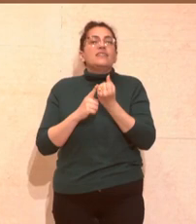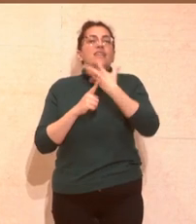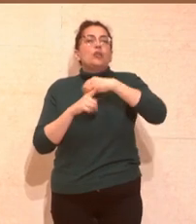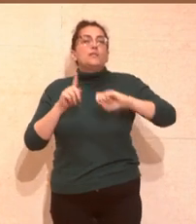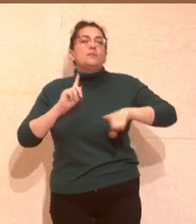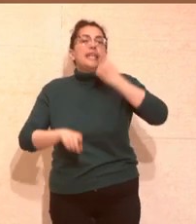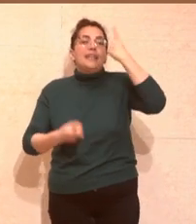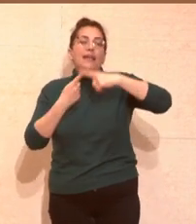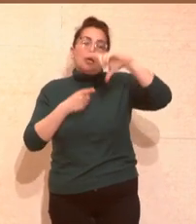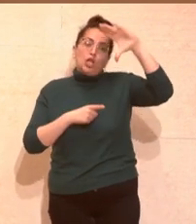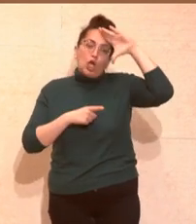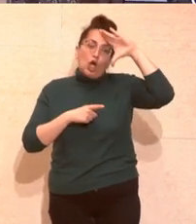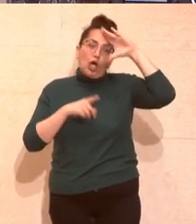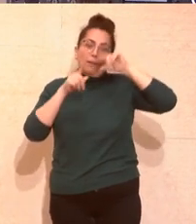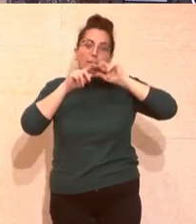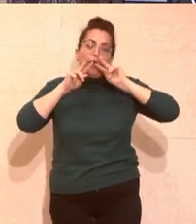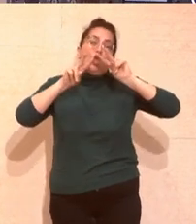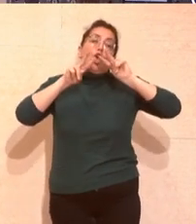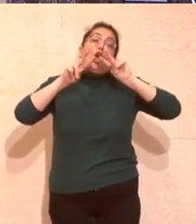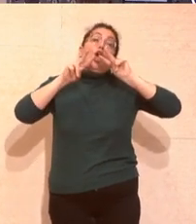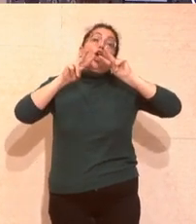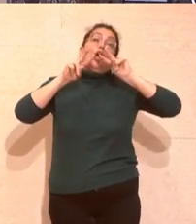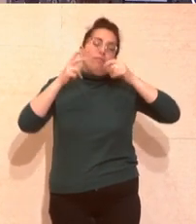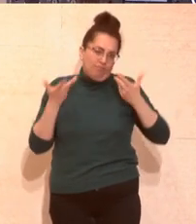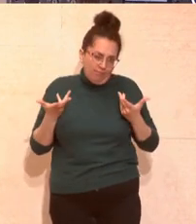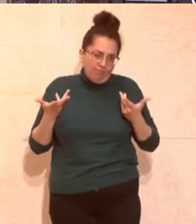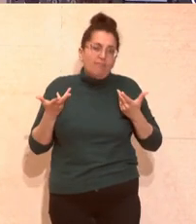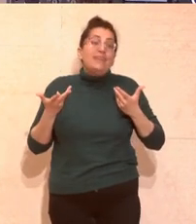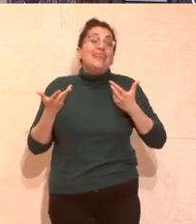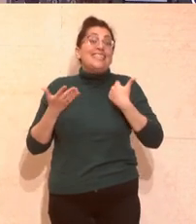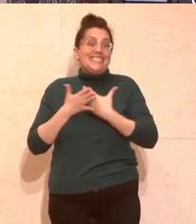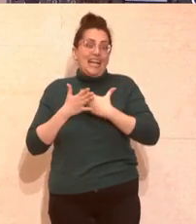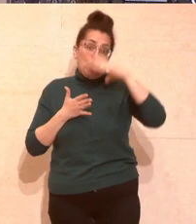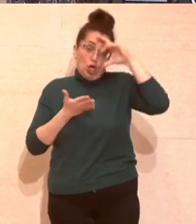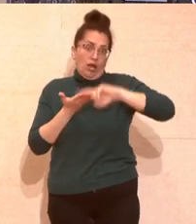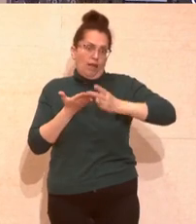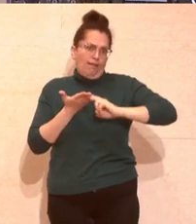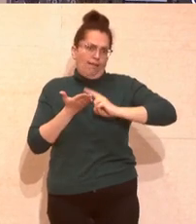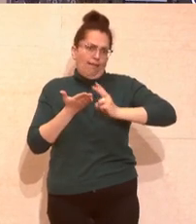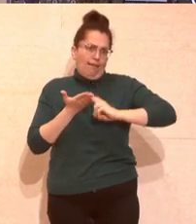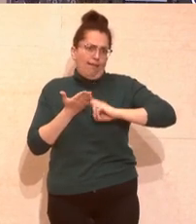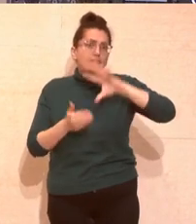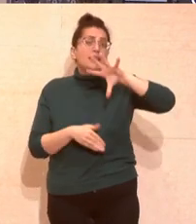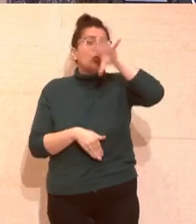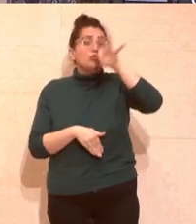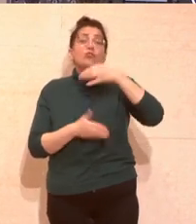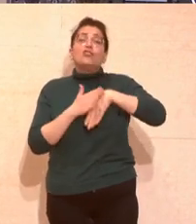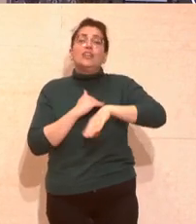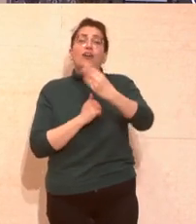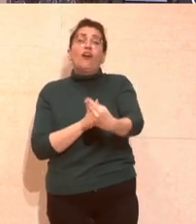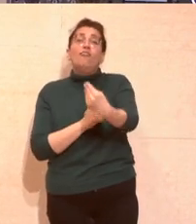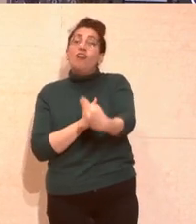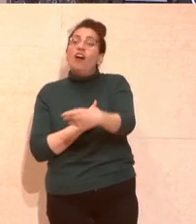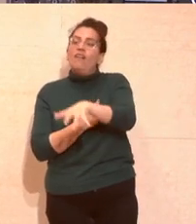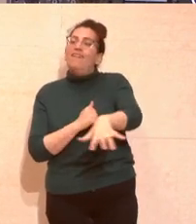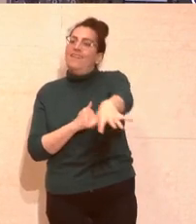peut-être entendu parler de cette pathologie. Dans ce trouble du sommeil, qui représente quand même 5% de la population pédiatrique, et on pense que ce sont